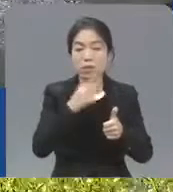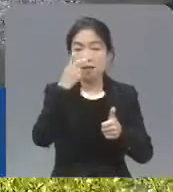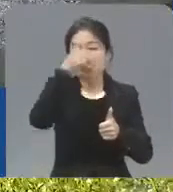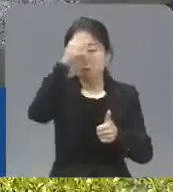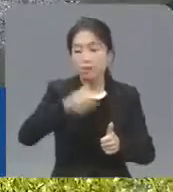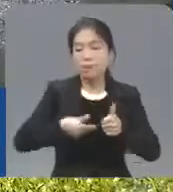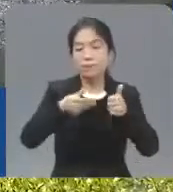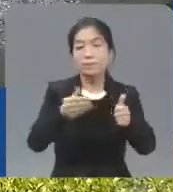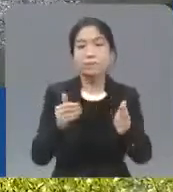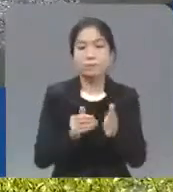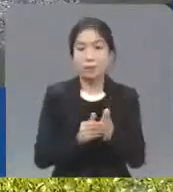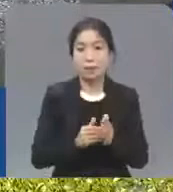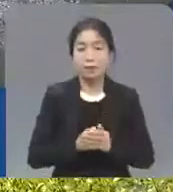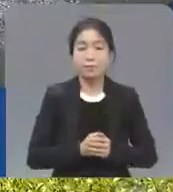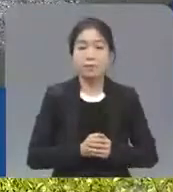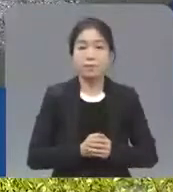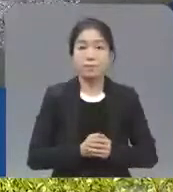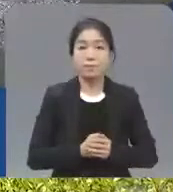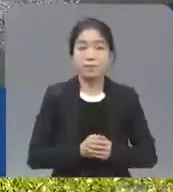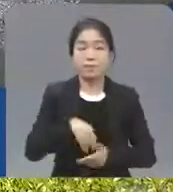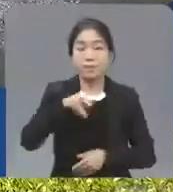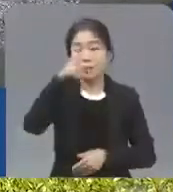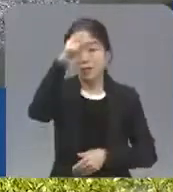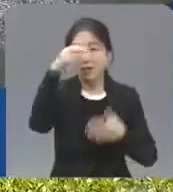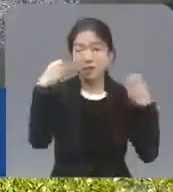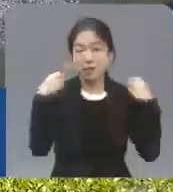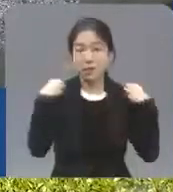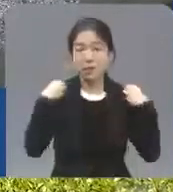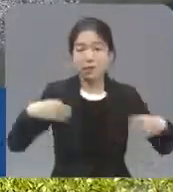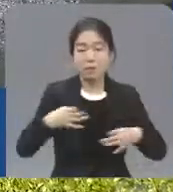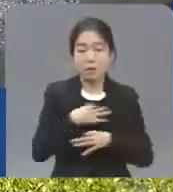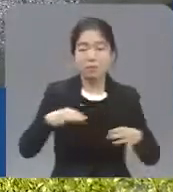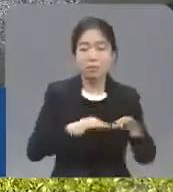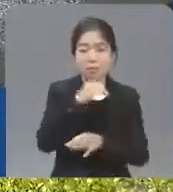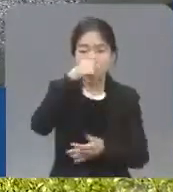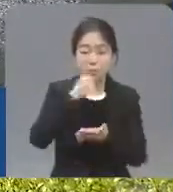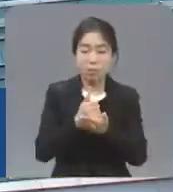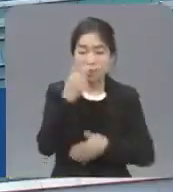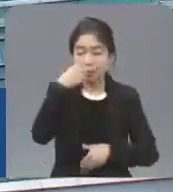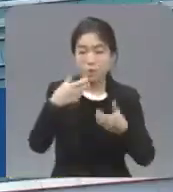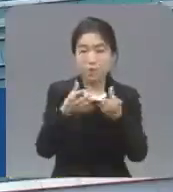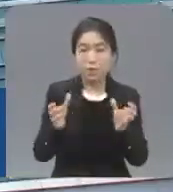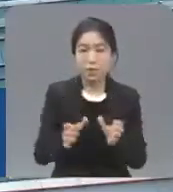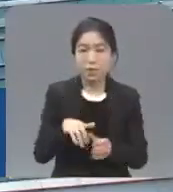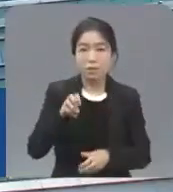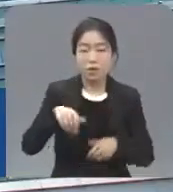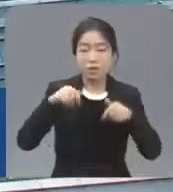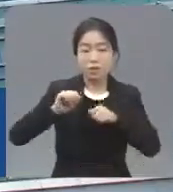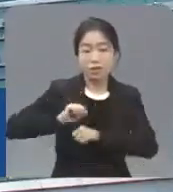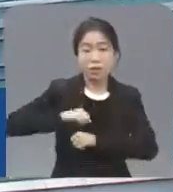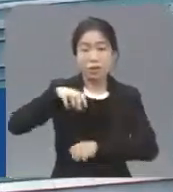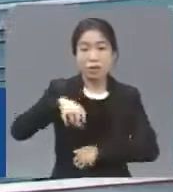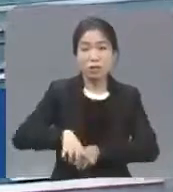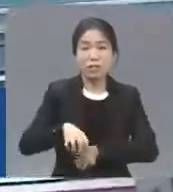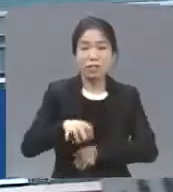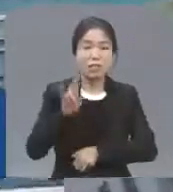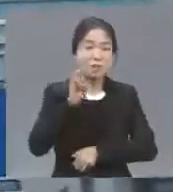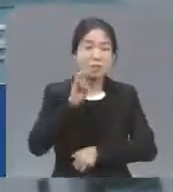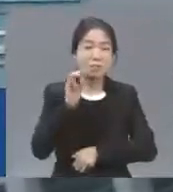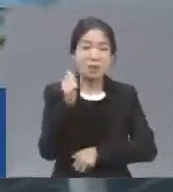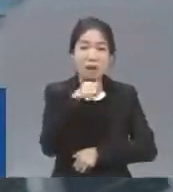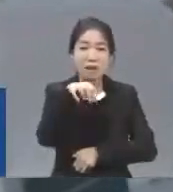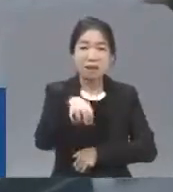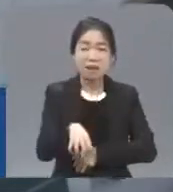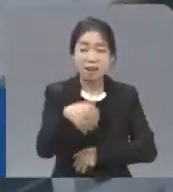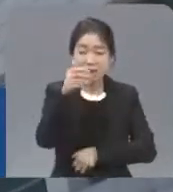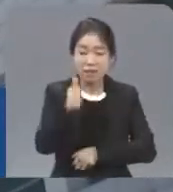넘겼습니다 광주 경찰청 반 부패 경제 범죄 수사대 는 광주 상무지구 에서 보도 방을 운영하는 업주에게